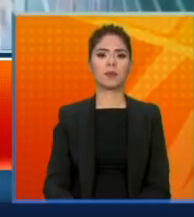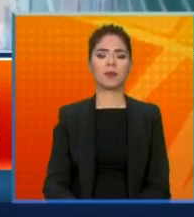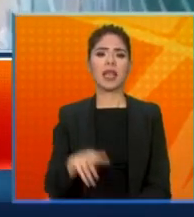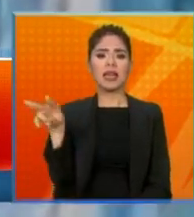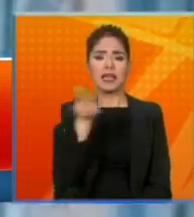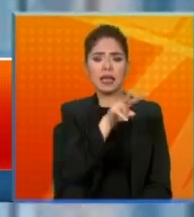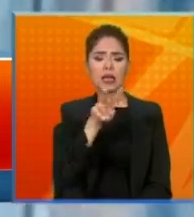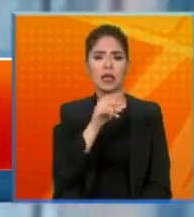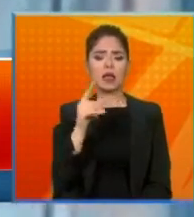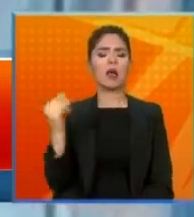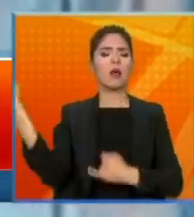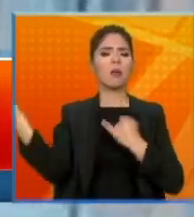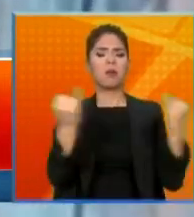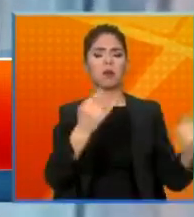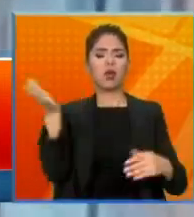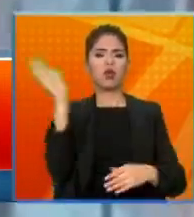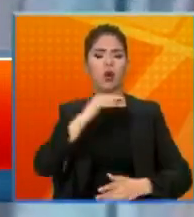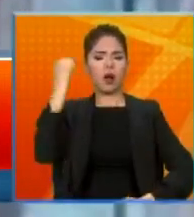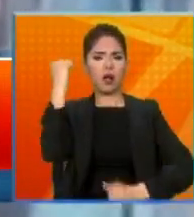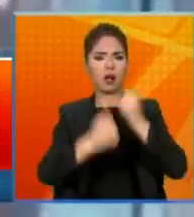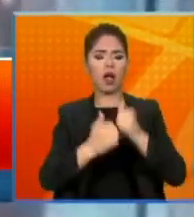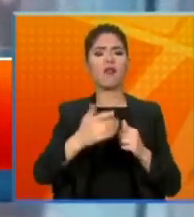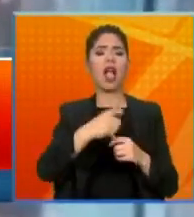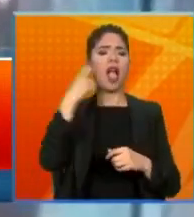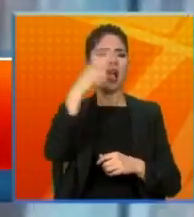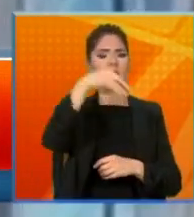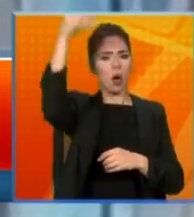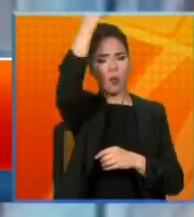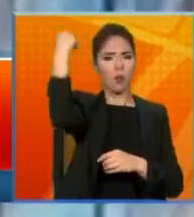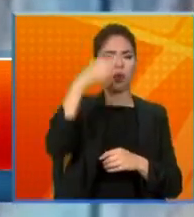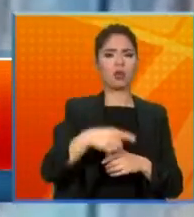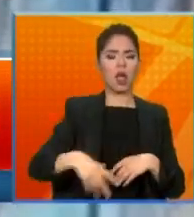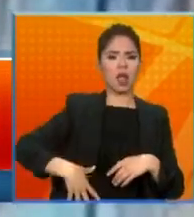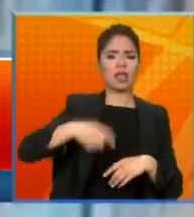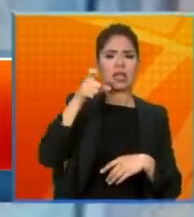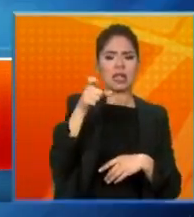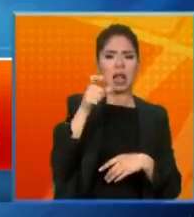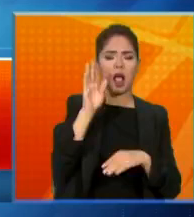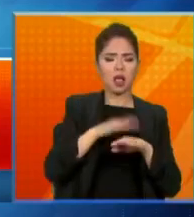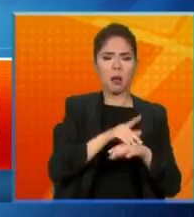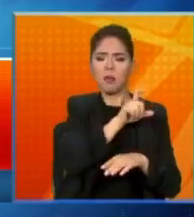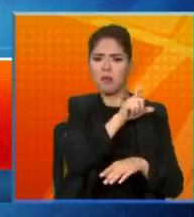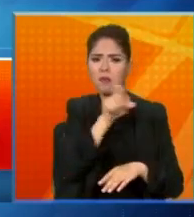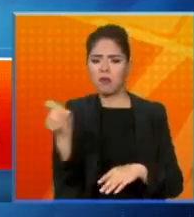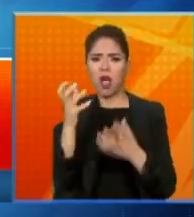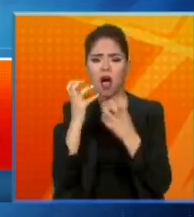İkili arasındaki gerginlik kavgaya döndü. Eski muhtar silahını çekti, ard arda tetiğe bastı.